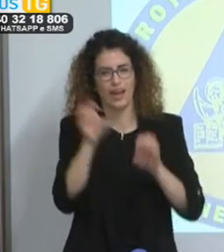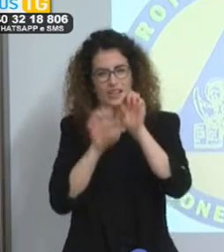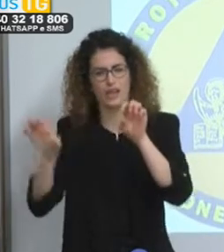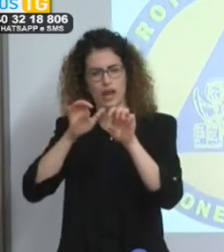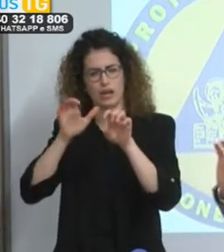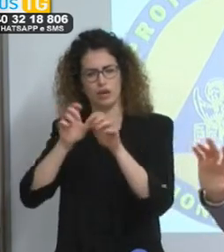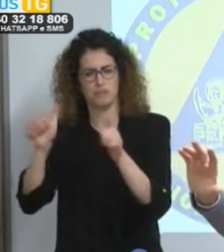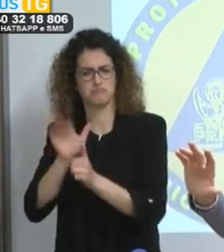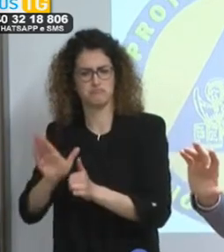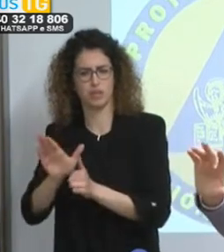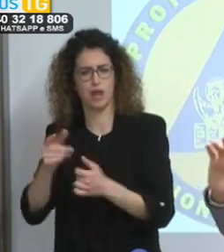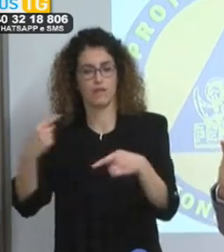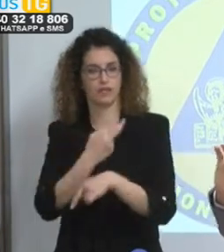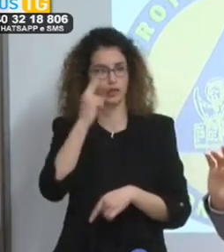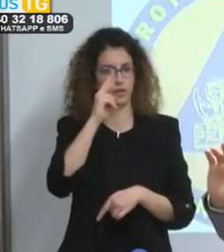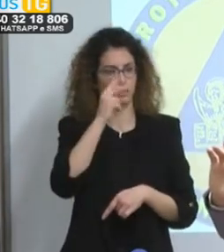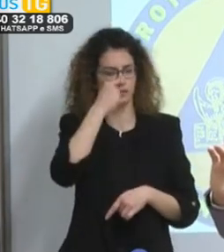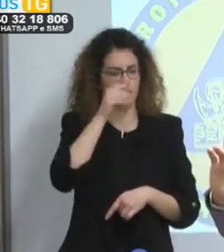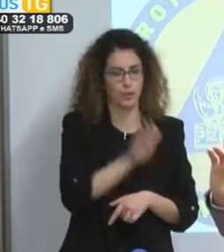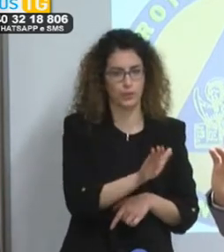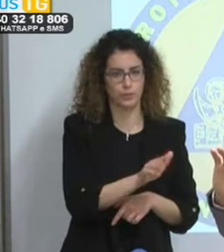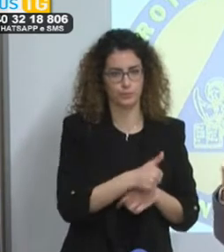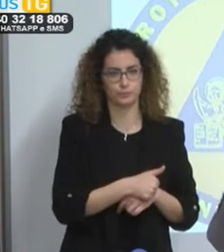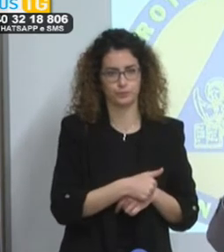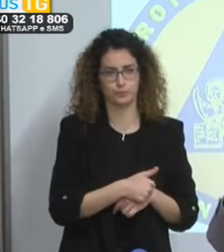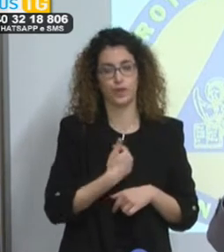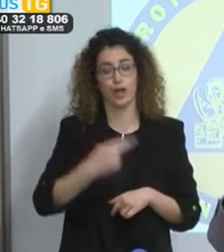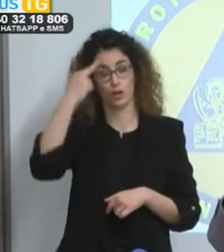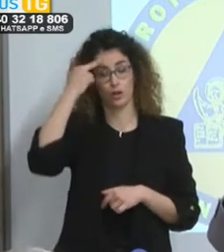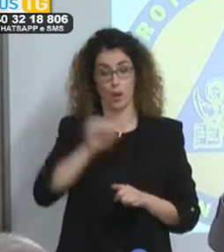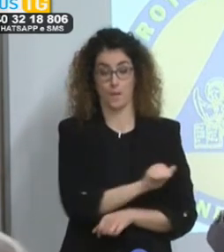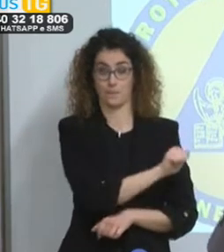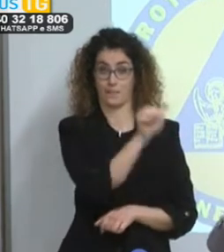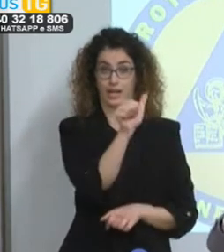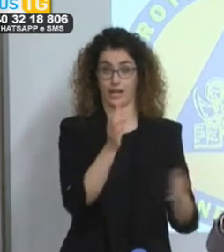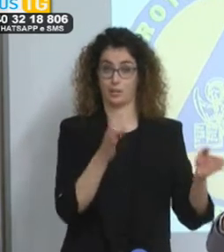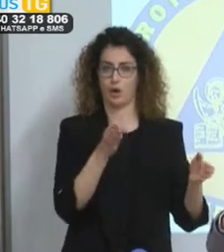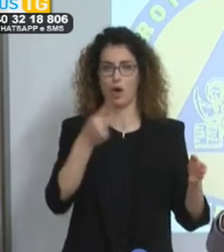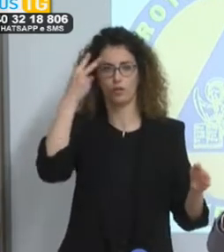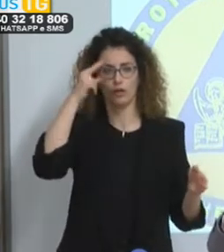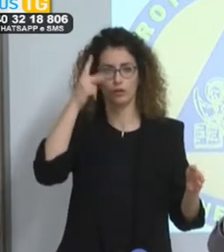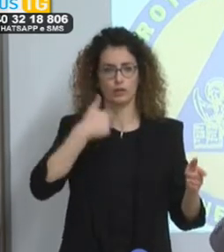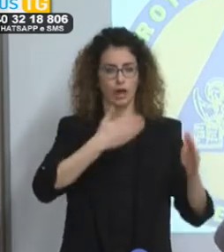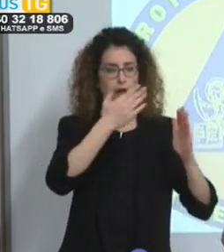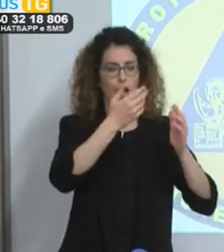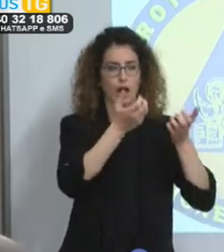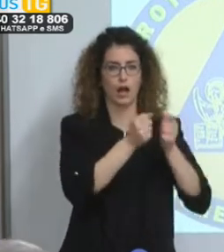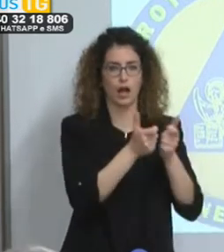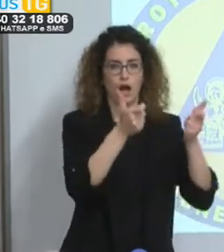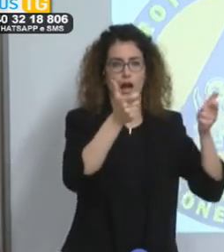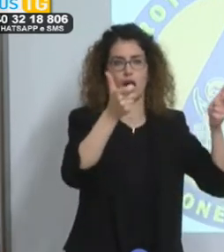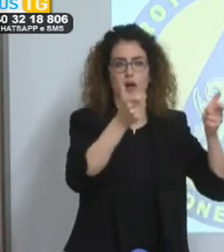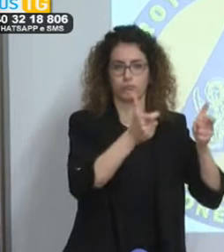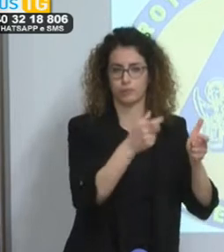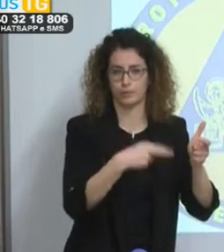Prima infezione, vi ricordo che Verona ha avuto, ve lo ricordate, la coda dell'infezione, non riusciva più a scendere. Seconda